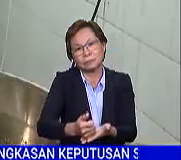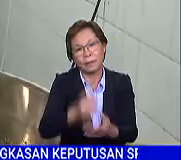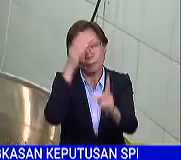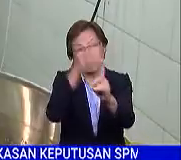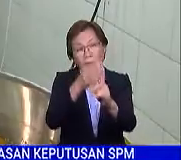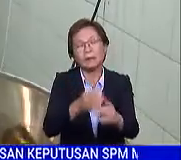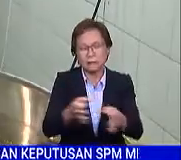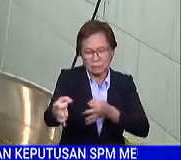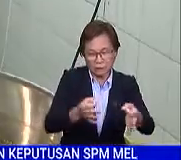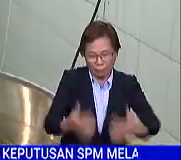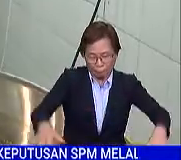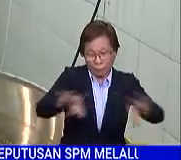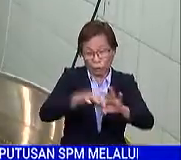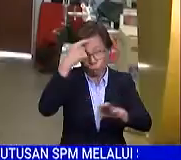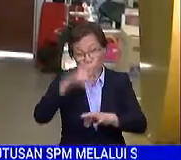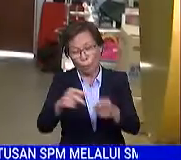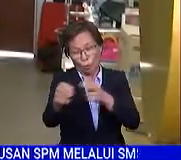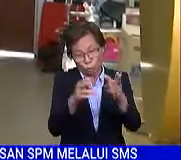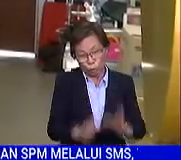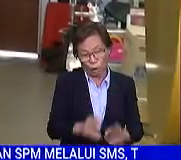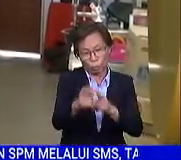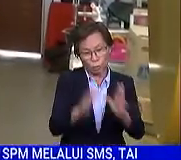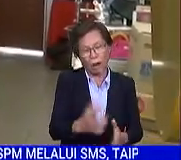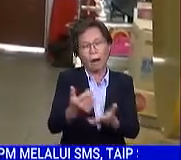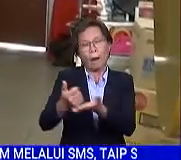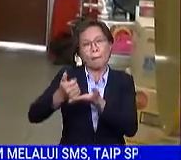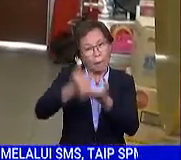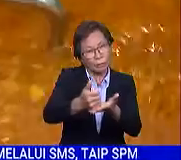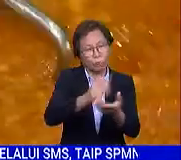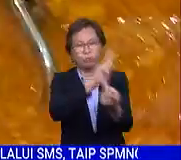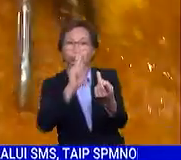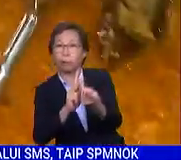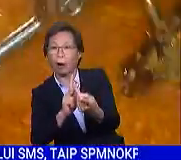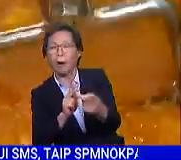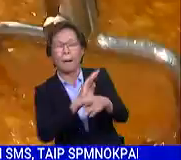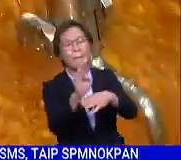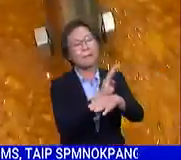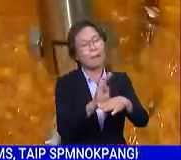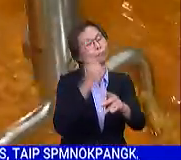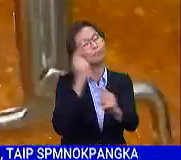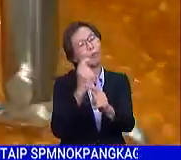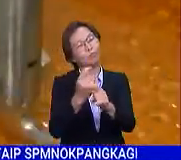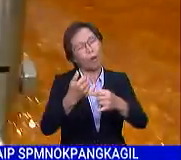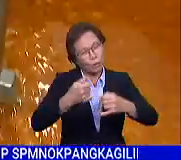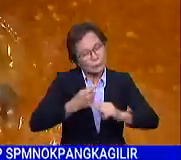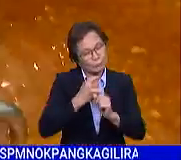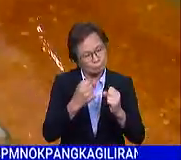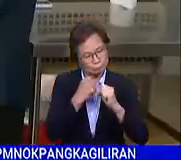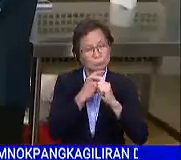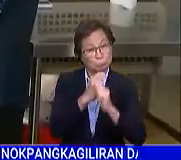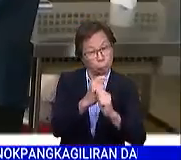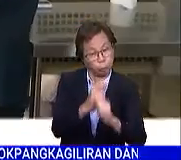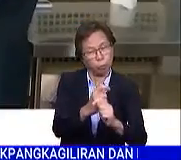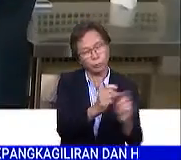Jelas beliau, penting untuk memastikan usahawan mendapat bantuan bersesuaian agar perniagaan kekal berdaya tahan